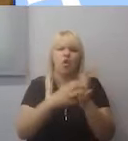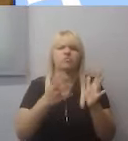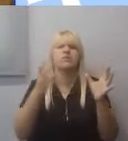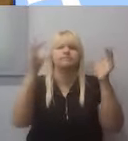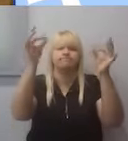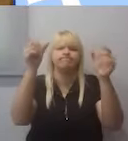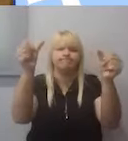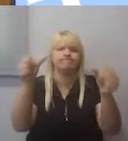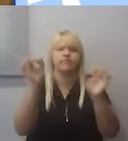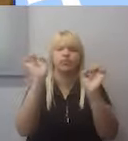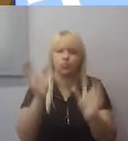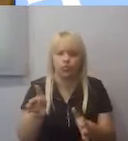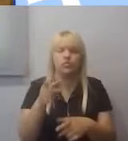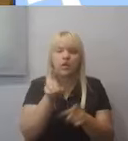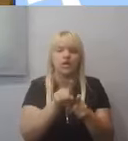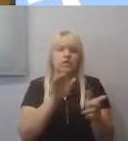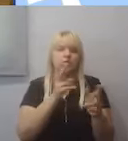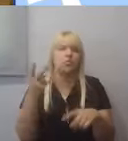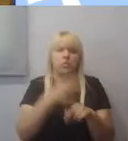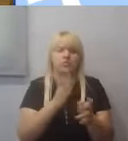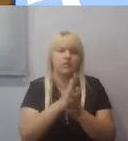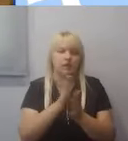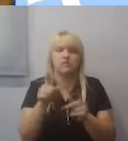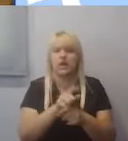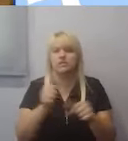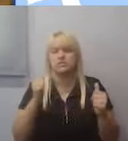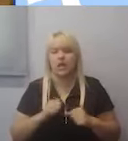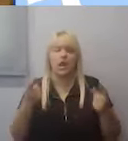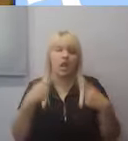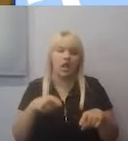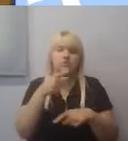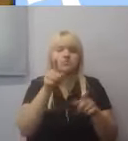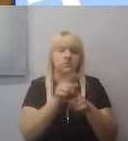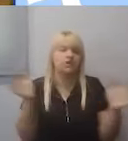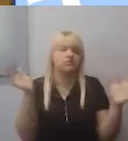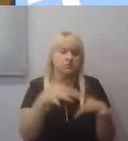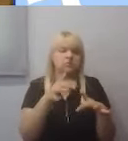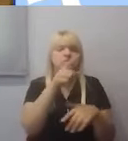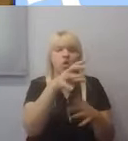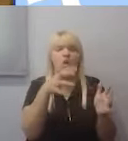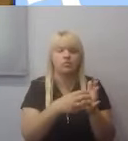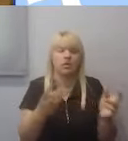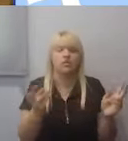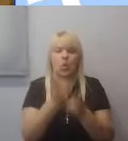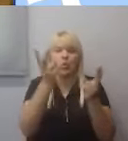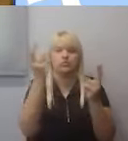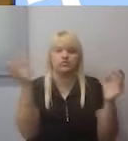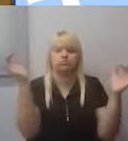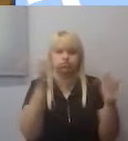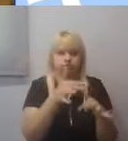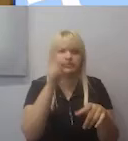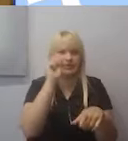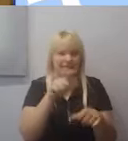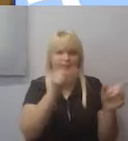tas dubultais pielietojums ja miera laikos tas kalpo tanī brīdī ja objektā ir izcēlies ugunsgrēks cilvēki zina kur iziet